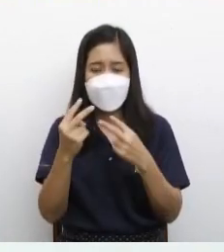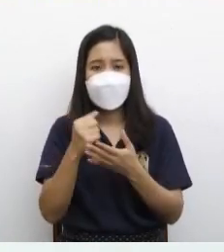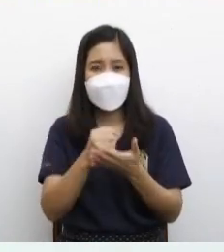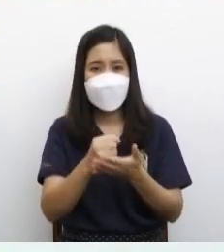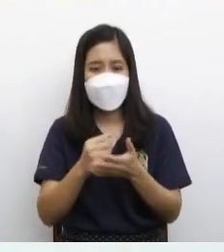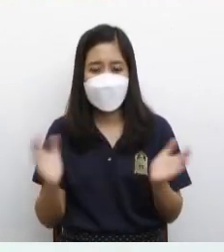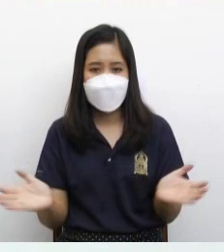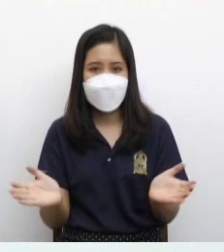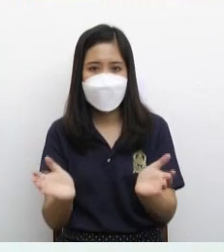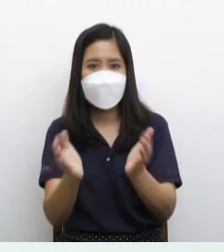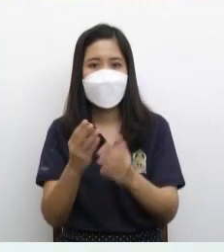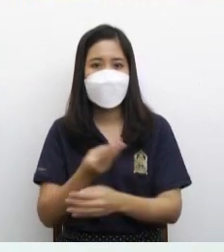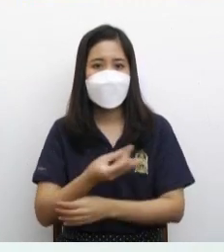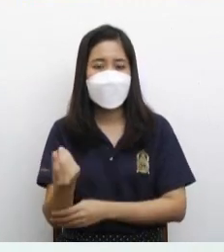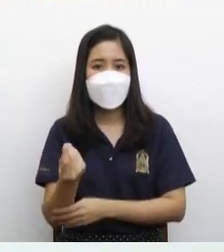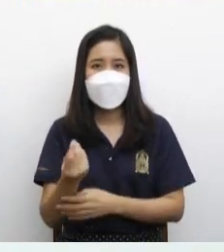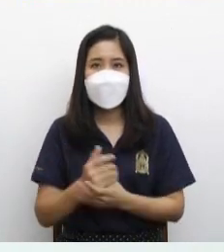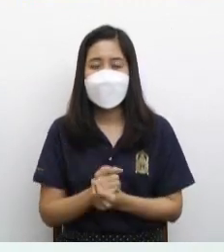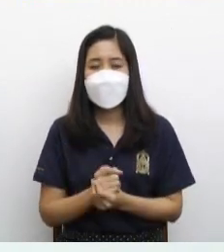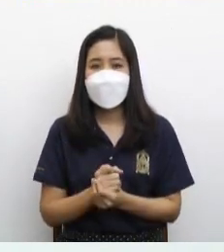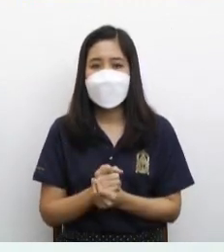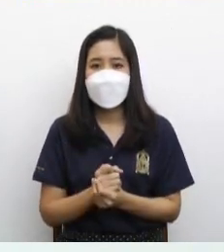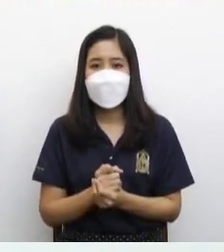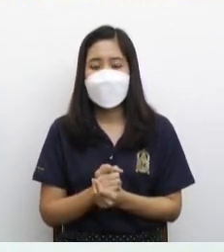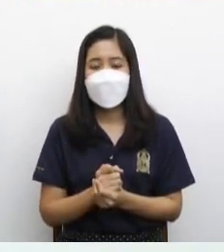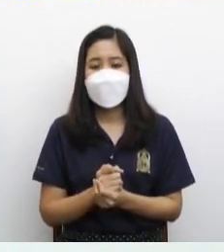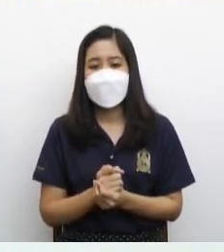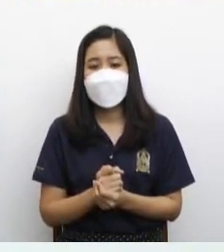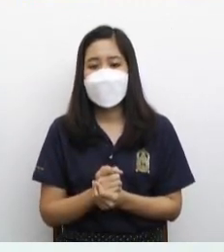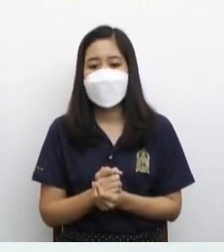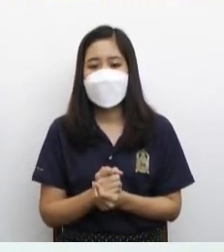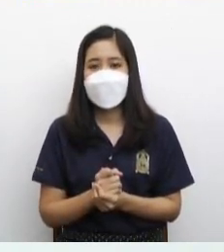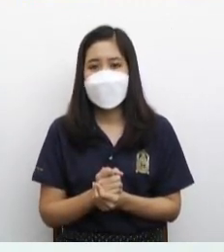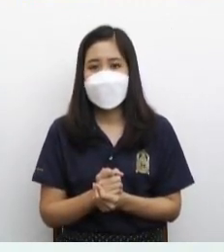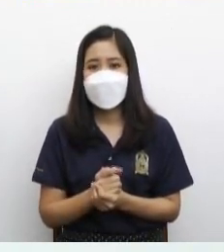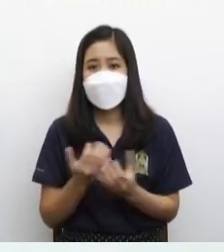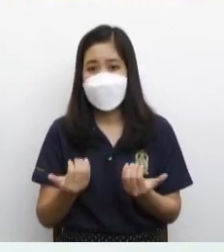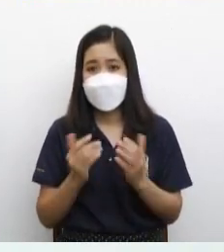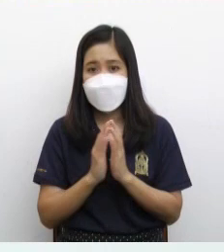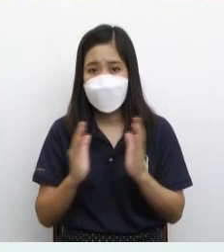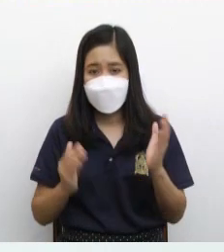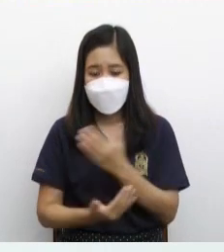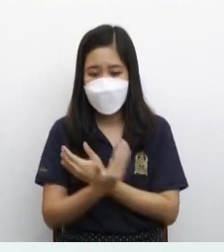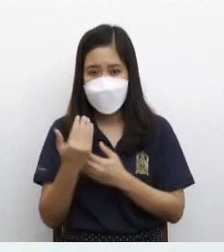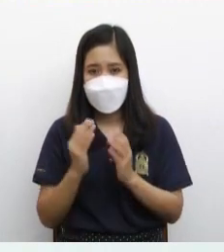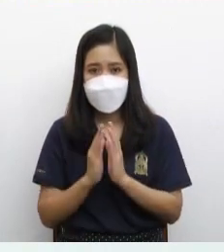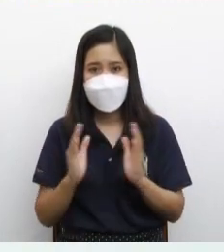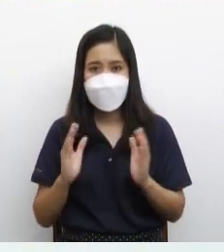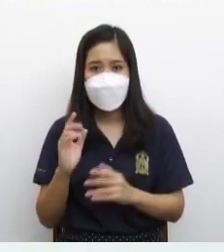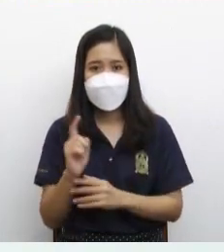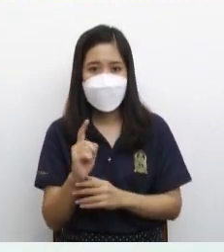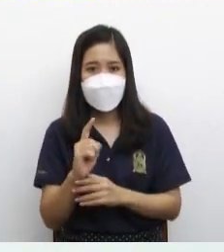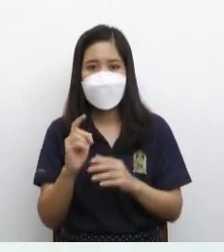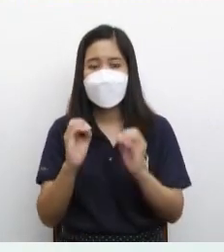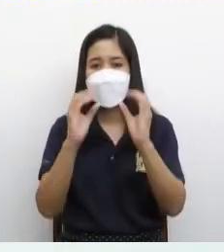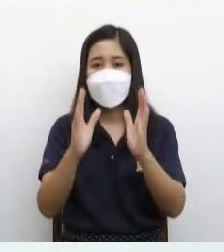เคลื่อนในเรื่องนี้มีประเด็นที่สองครับก็คือต้องขอดูกับขอบคุณนะครับที่อะค่ะราชการครู